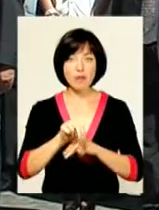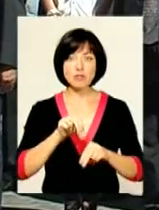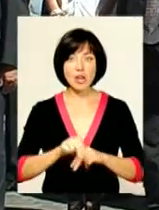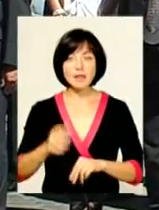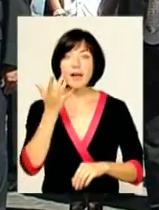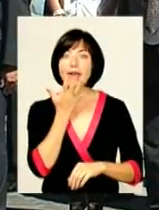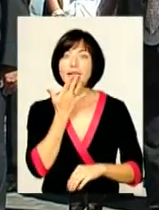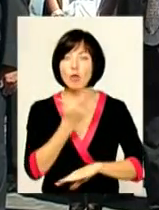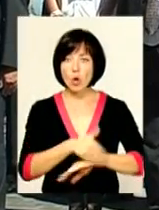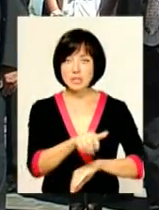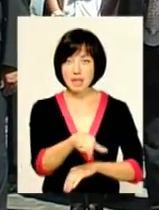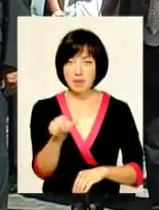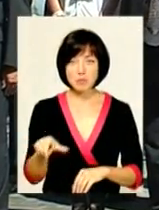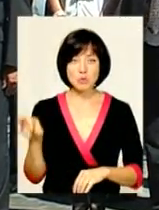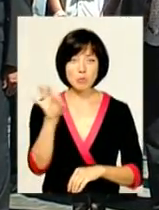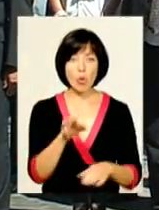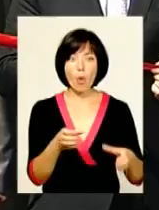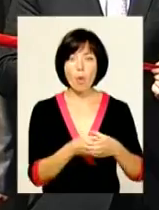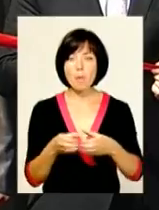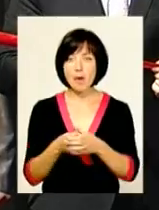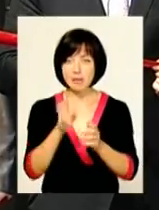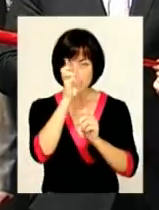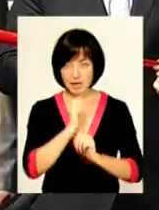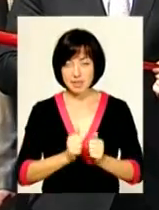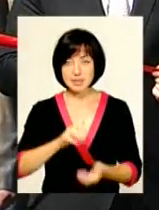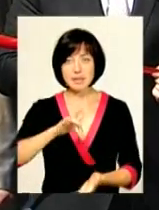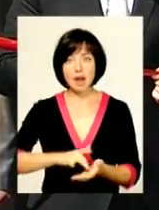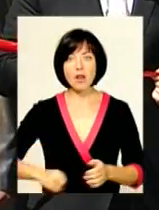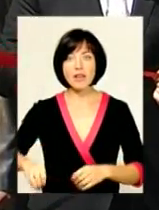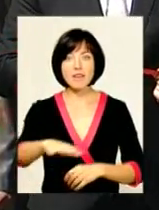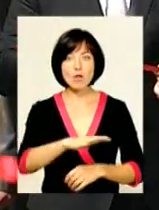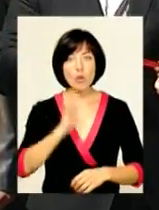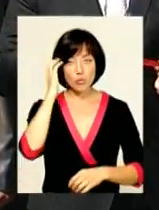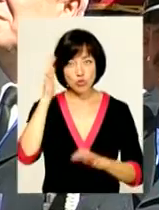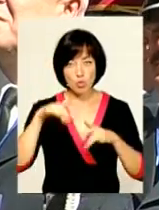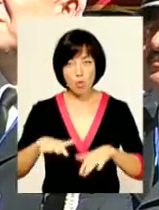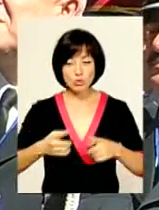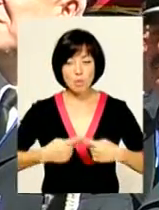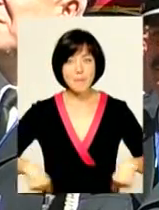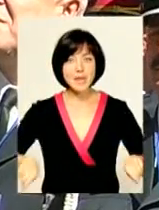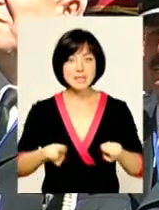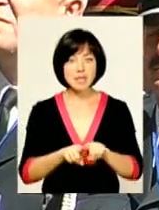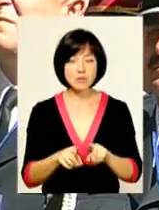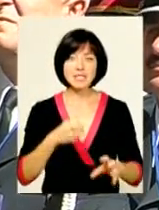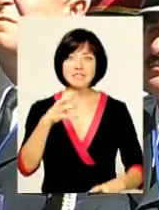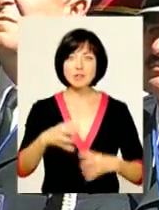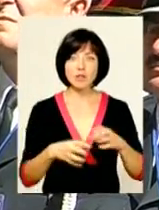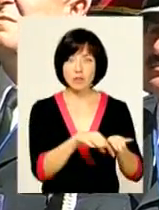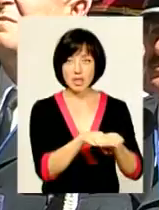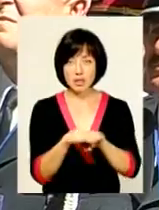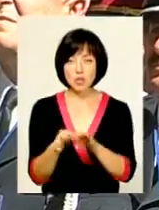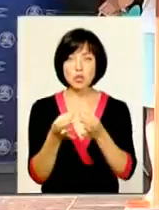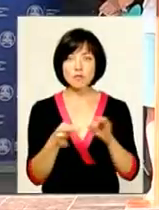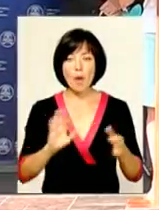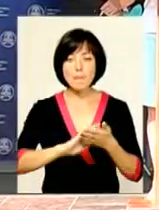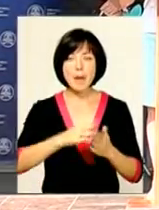й іноземці. Йдеться про кінологічні команди країн Центральної Європи та Чорноморського басейну. Вийти на світову арену дозволив меморандум